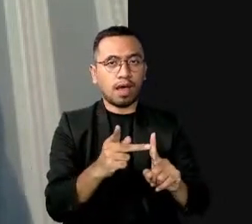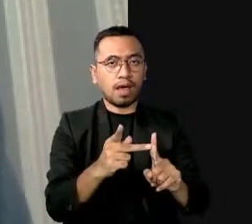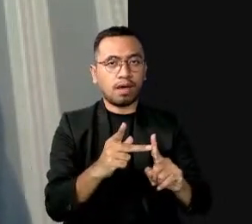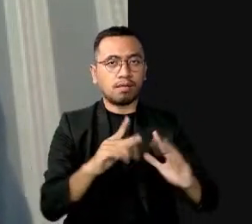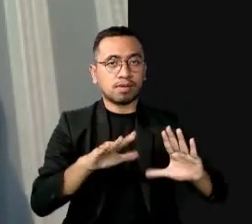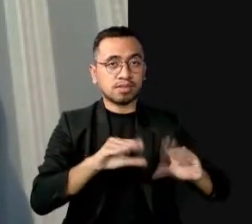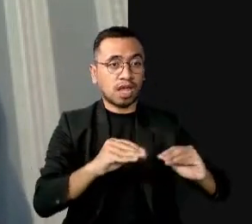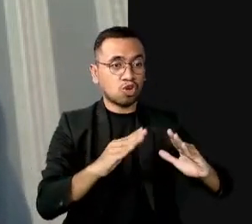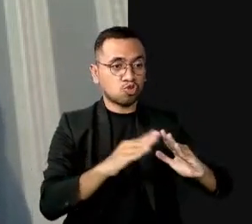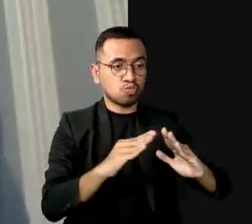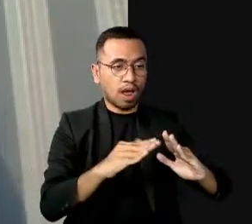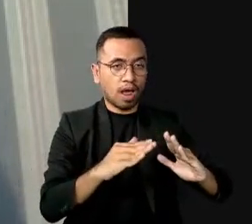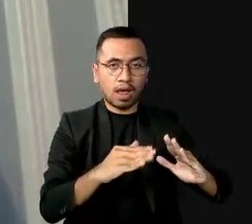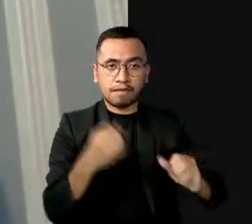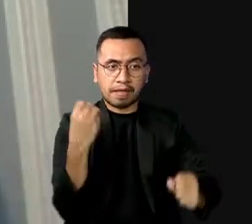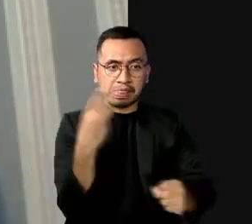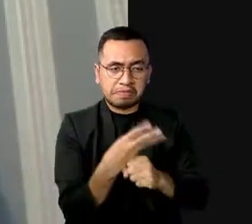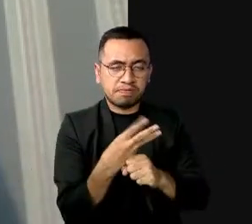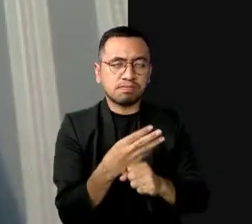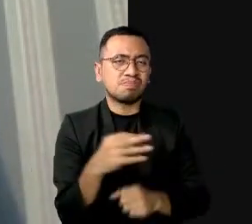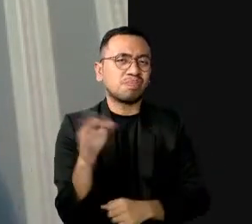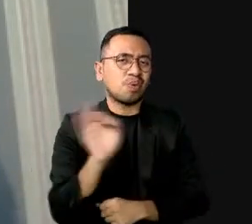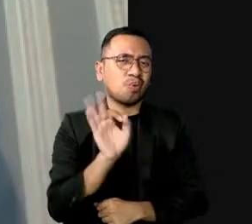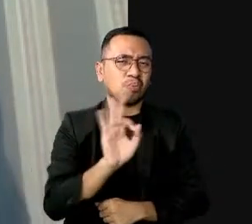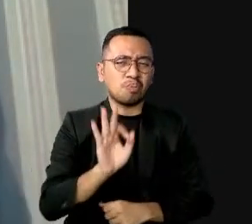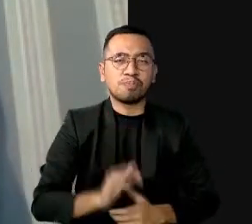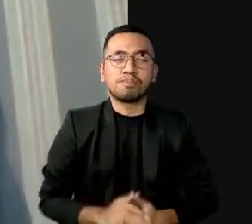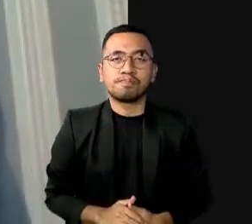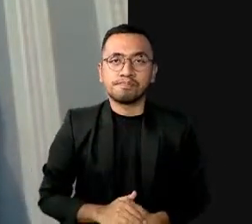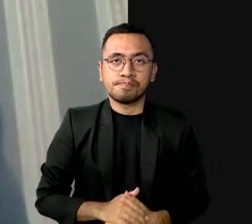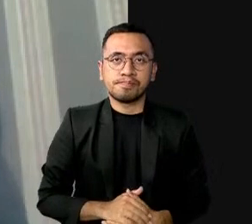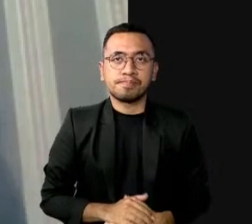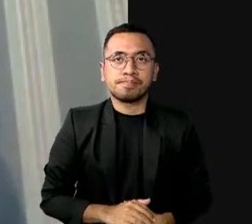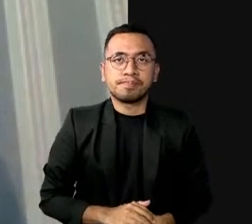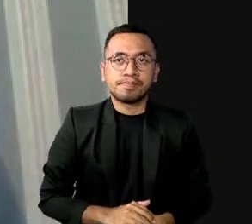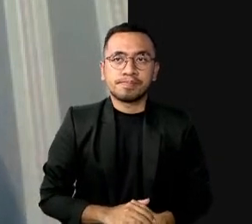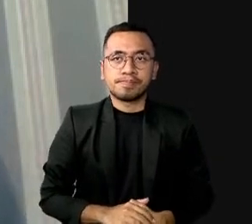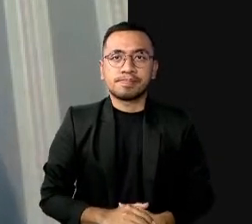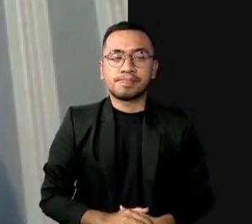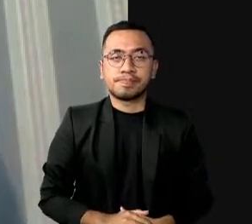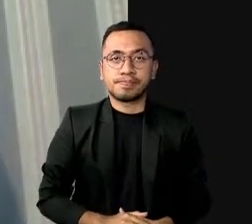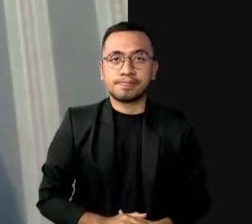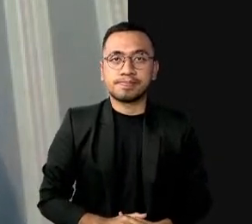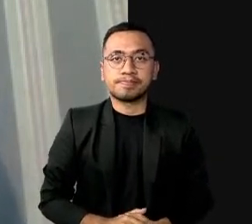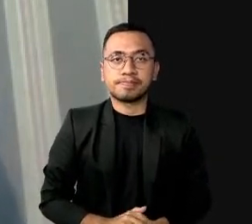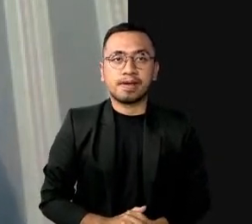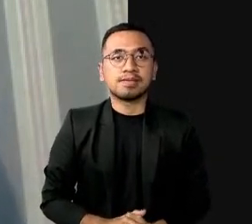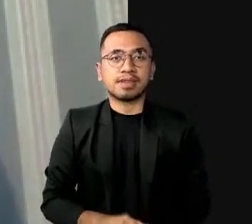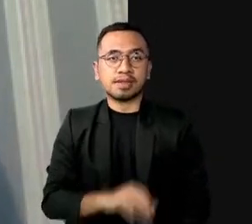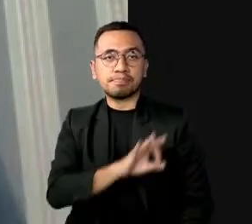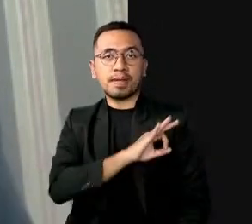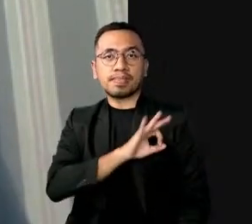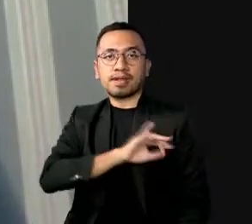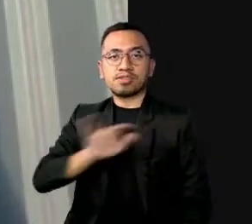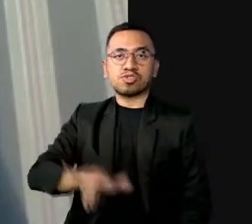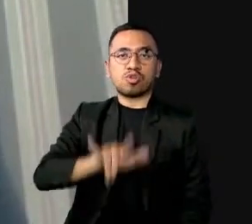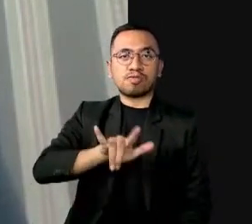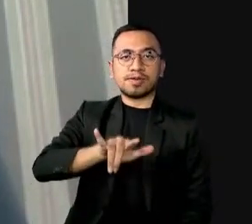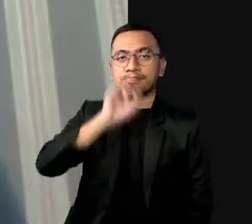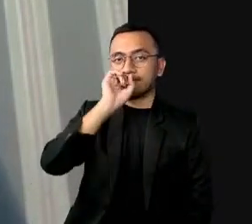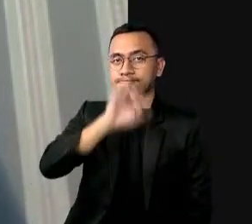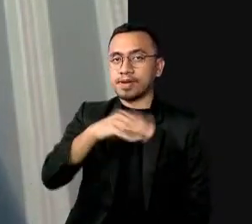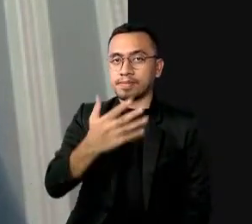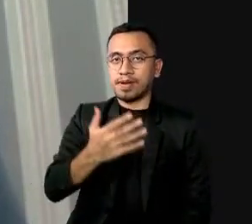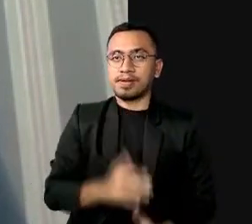secara efektif seperti itu arahan-arahan yang disampaikan oleh pak presiden memang kambing